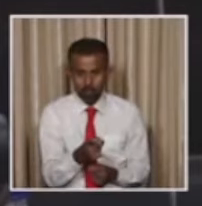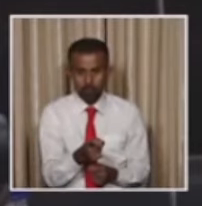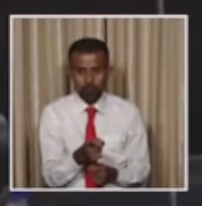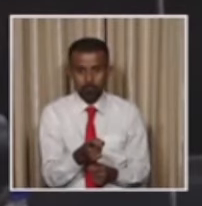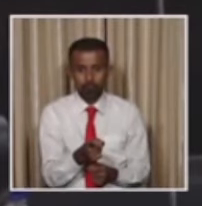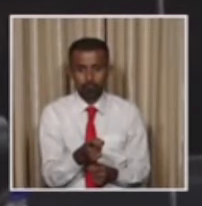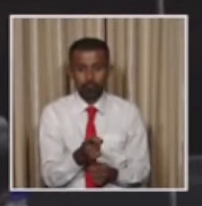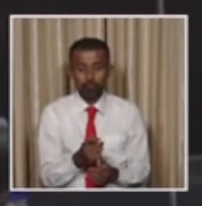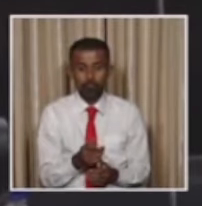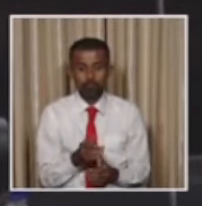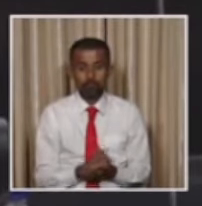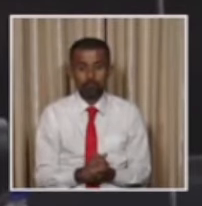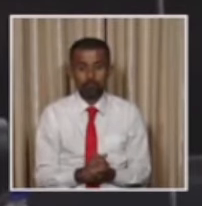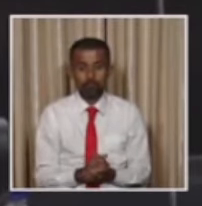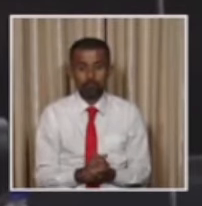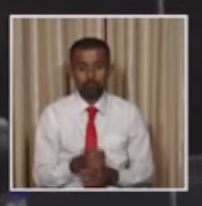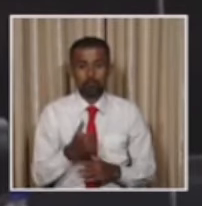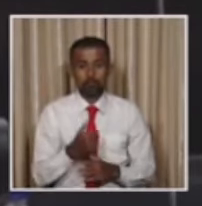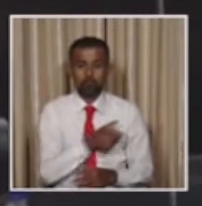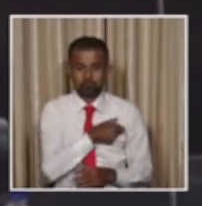සභානායකතුමා, මේ